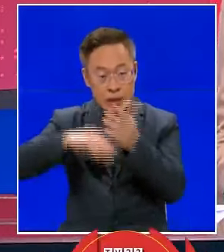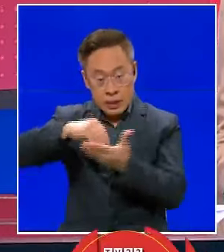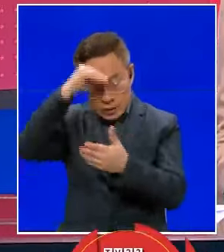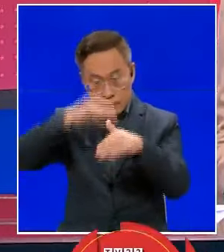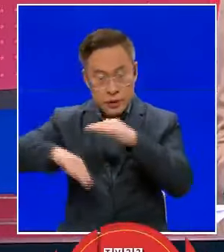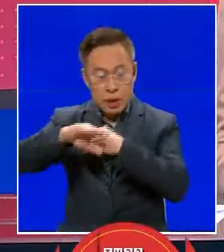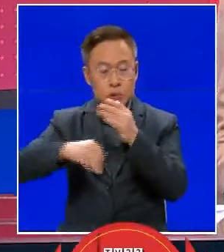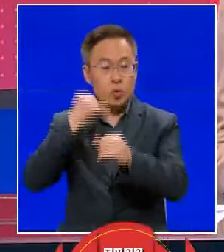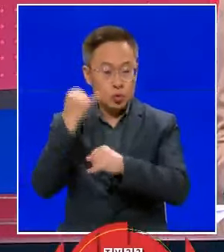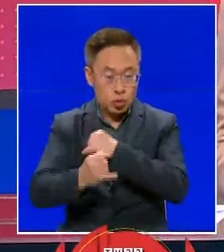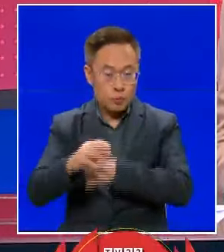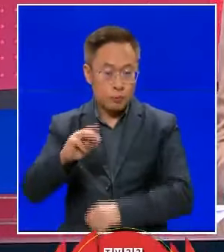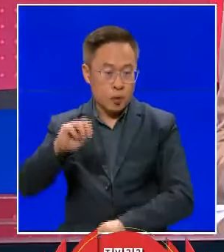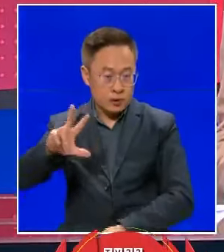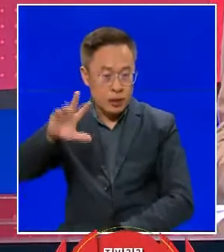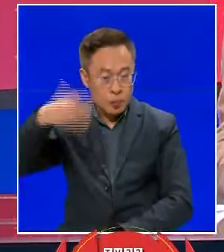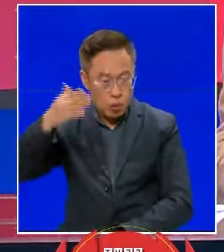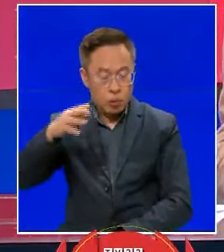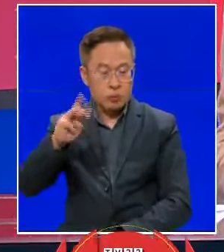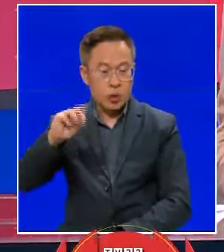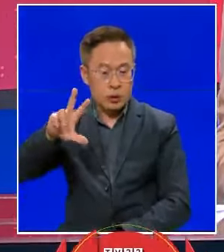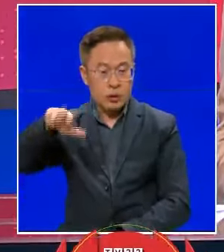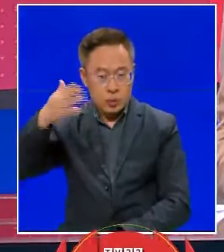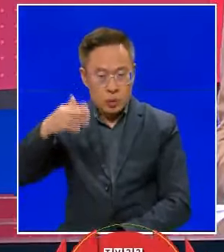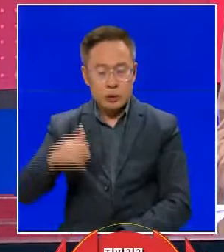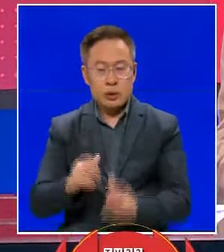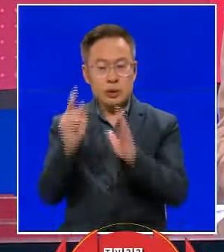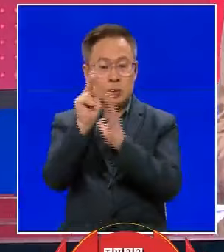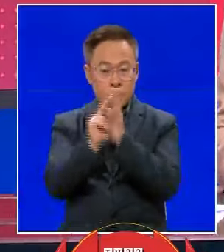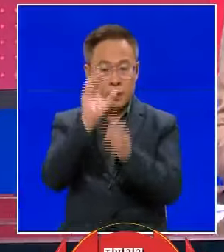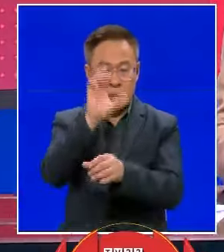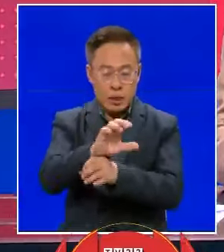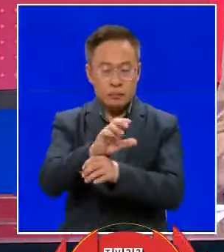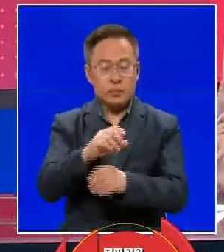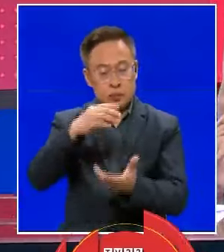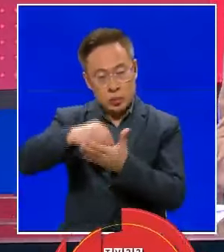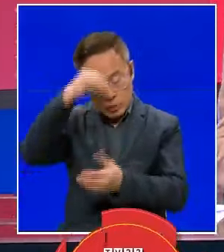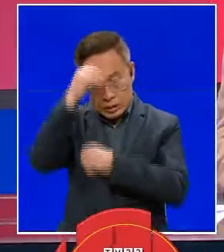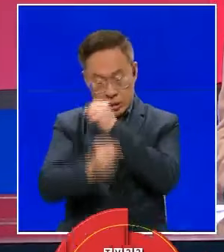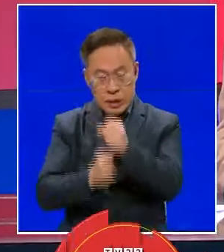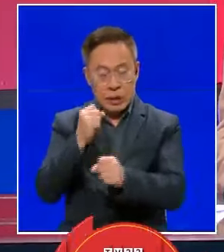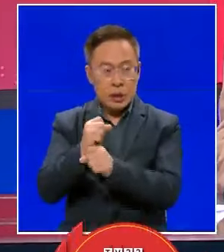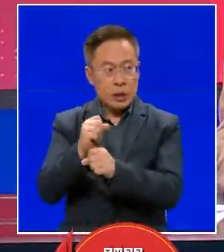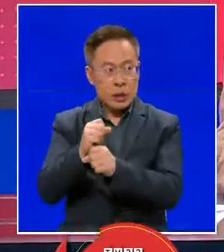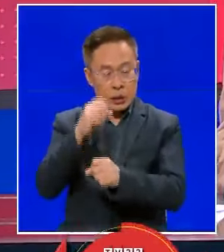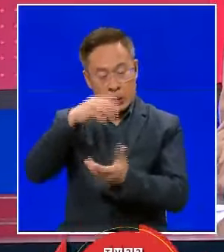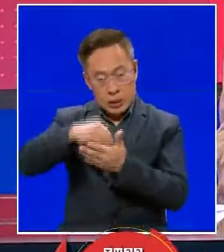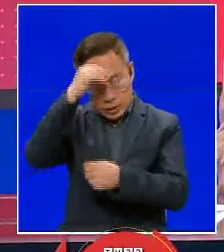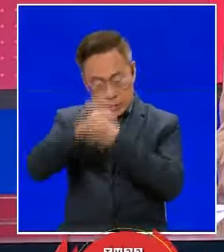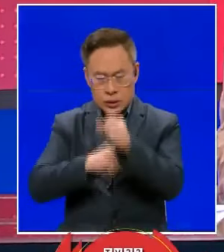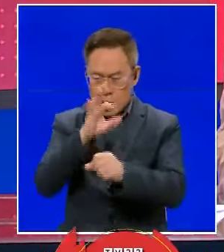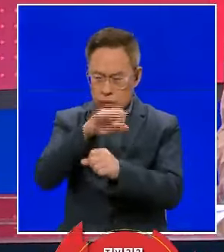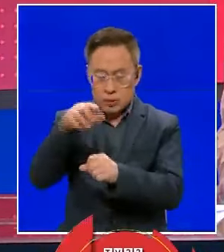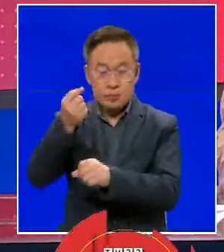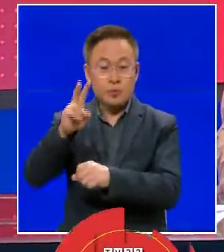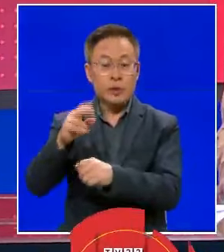ความสมัครใจของเด็กเองหรือเปล่าที่ไม่สมัครใจที่จะศึกษาต่อด้วย 9ปีมันควรไปจบที่ม .3 นี่คือภาคบังคับ ค่ะแต่เรื่อง